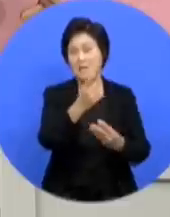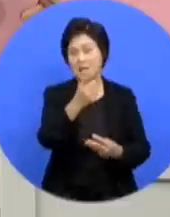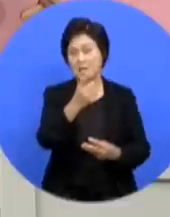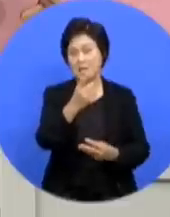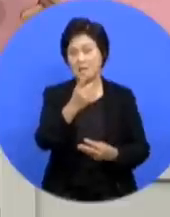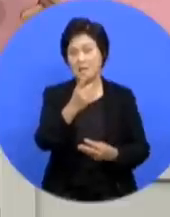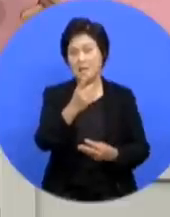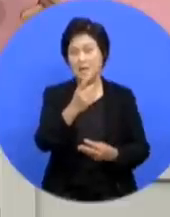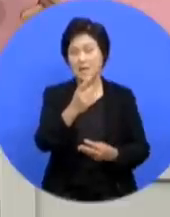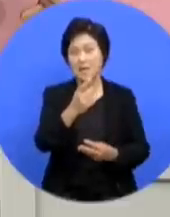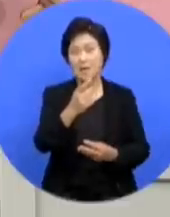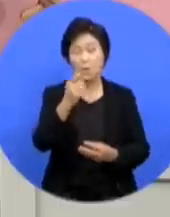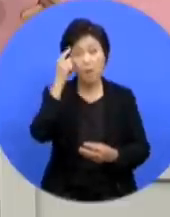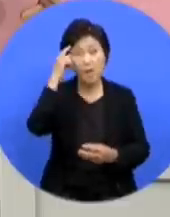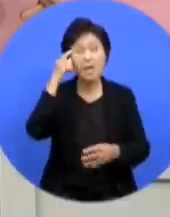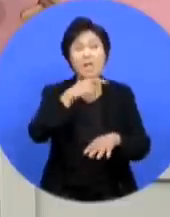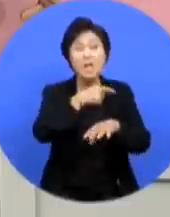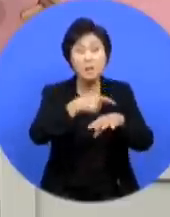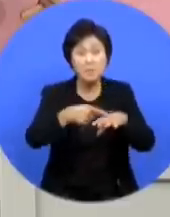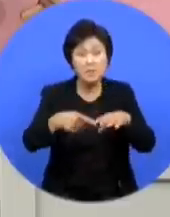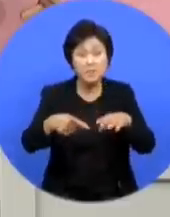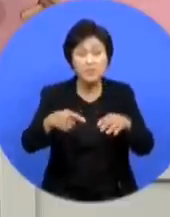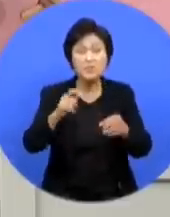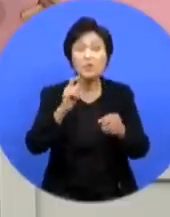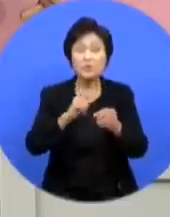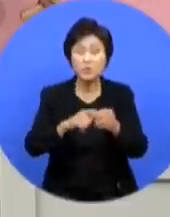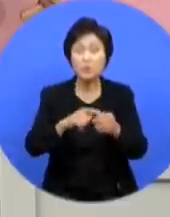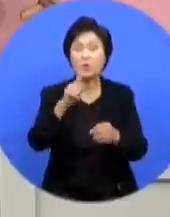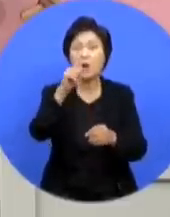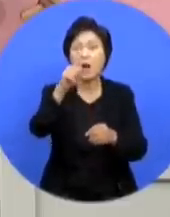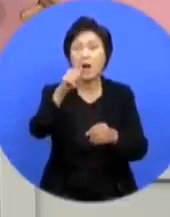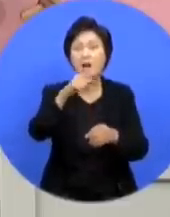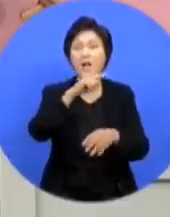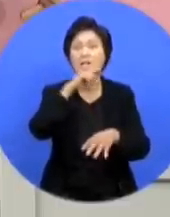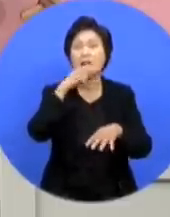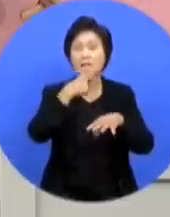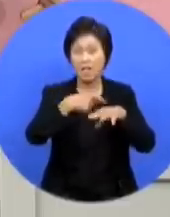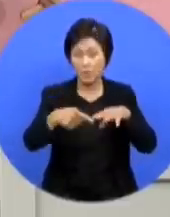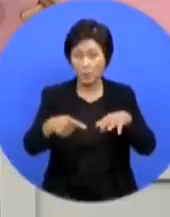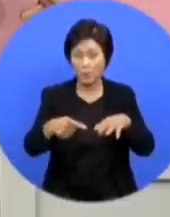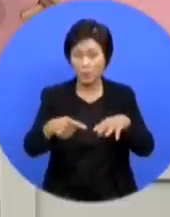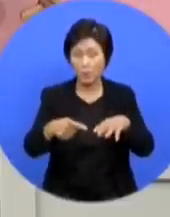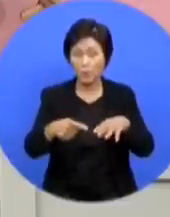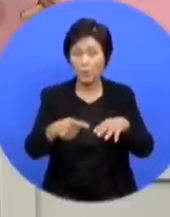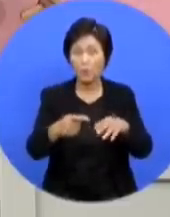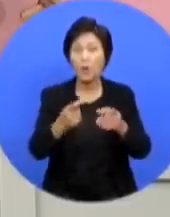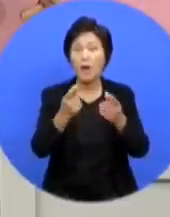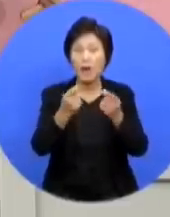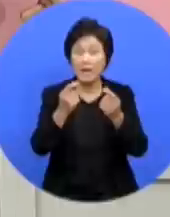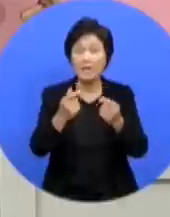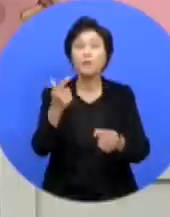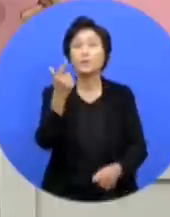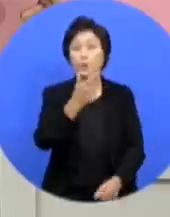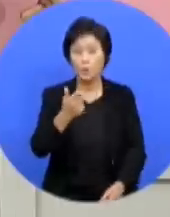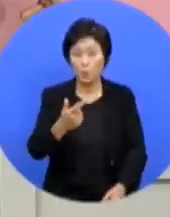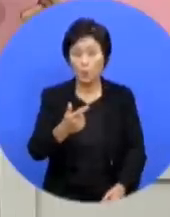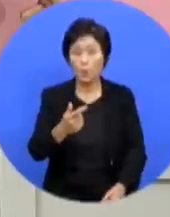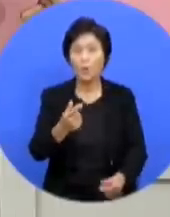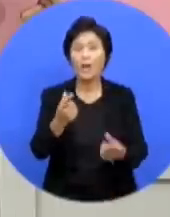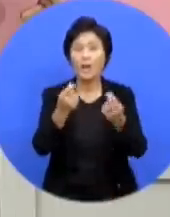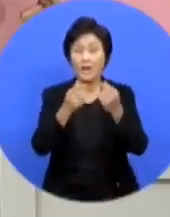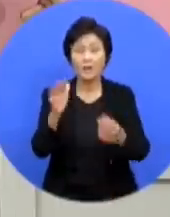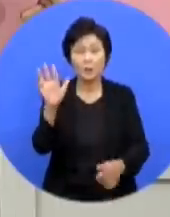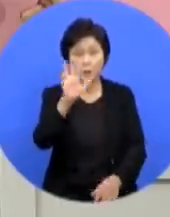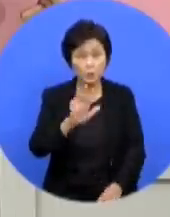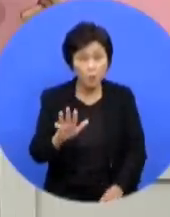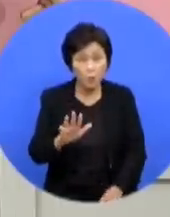없고 민족적으로 한 혈통이고 교회적으로 봤을 때는 한 총회였고 한 노예였습니다. 그렇죠. 네. 그러다가